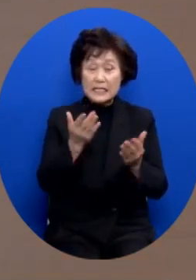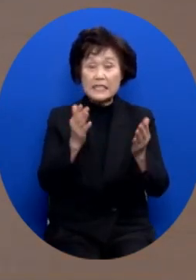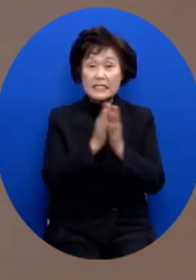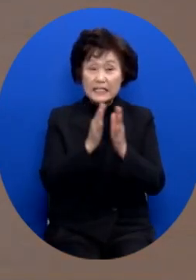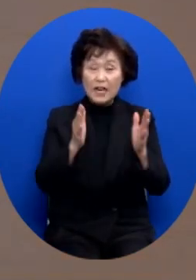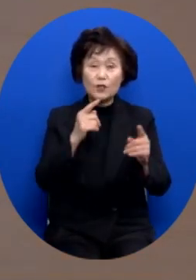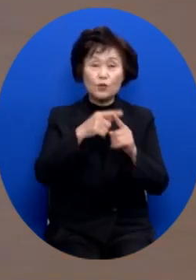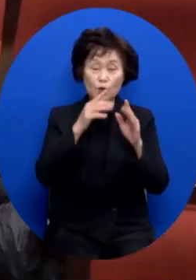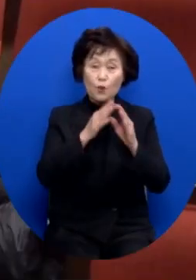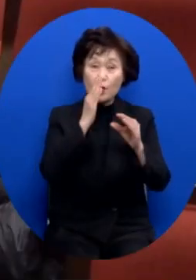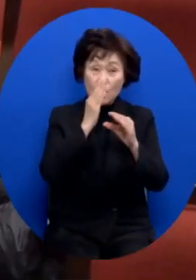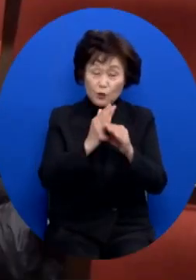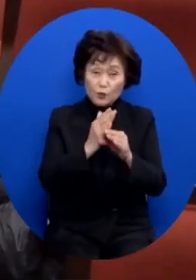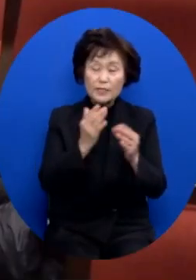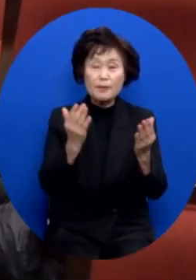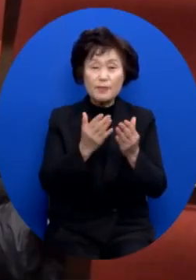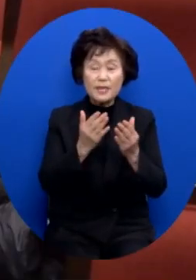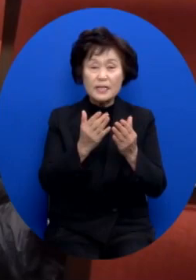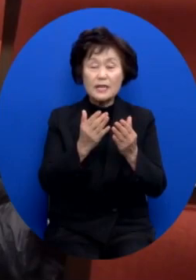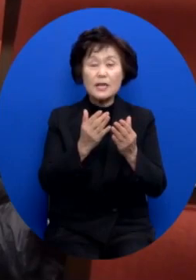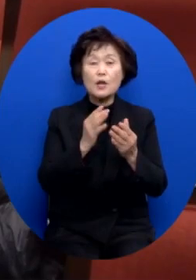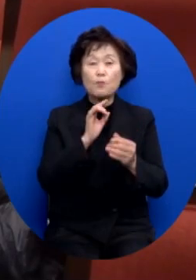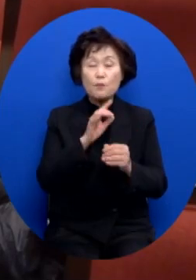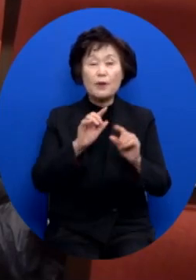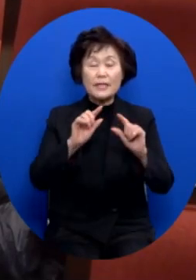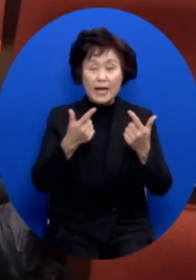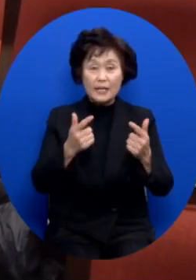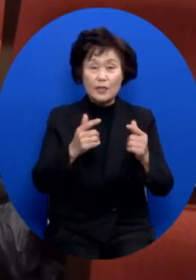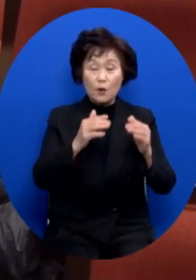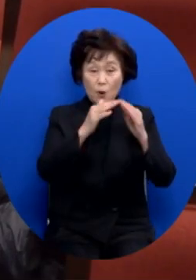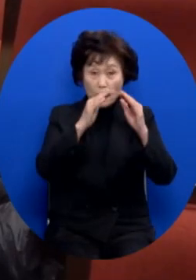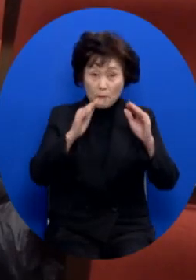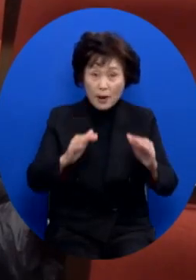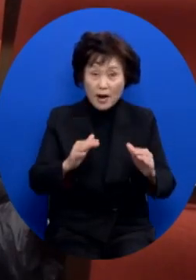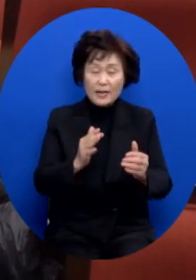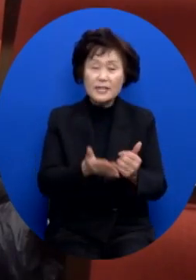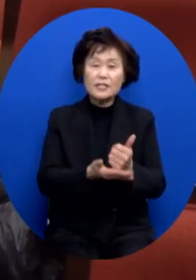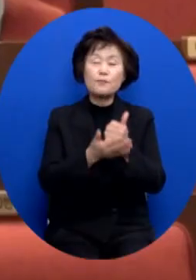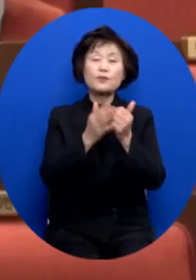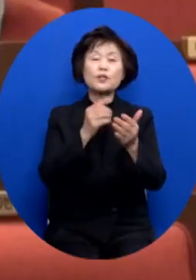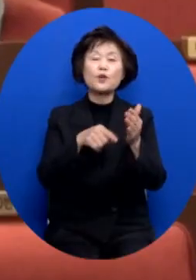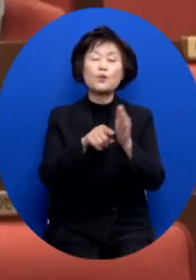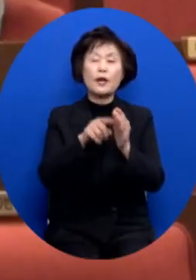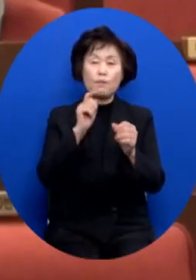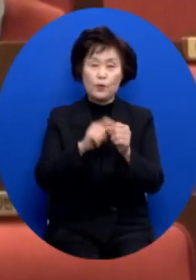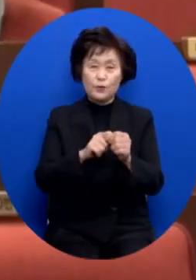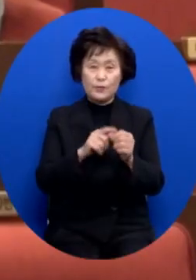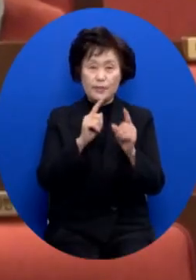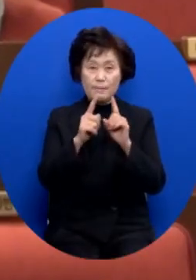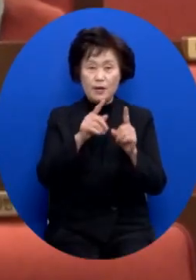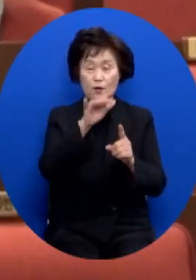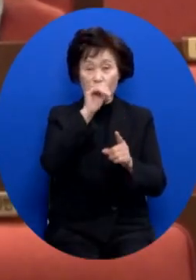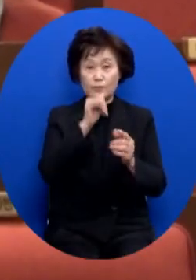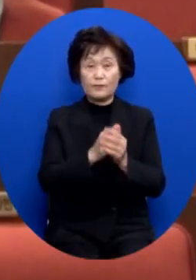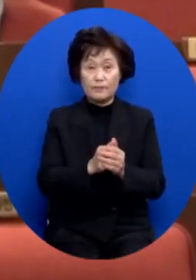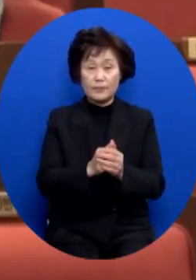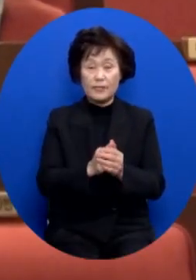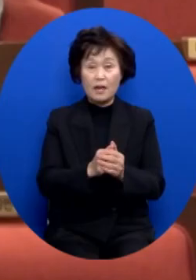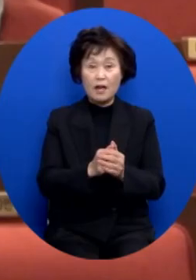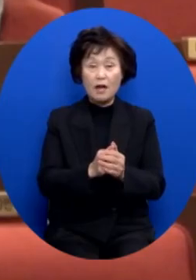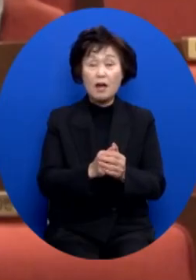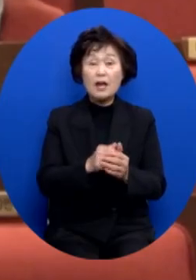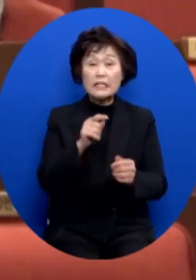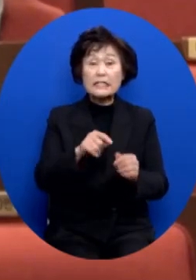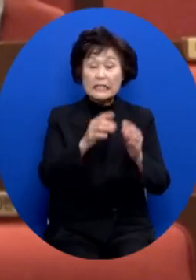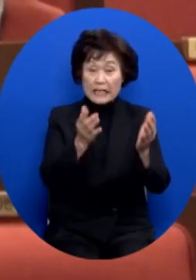교회 중심의 사역을 벗어나 마을과 지역을 섬기기 위함이었다고 설명했습니다. 김 교수는 하모니포